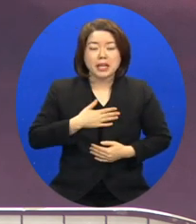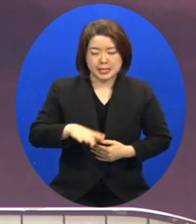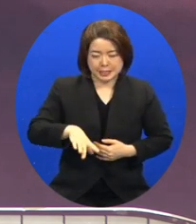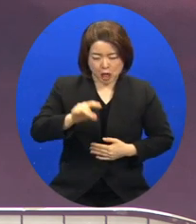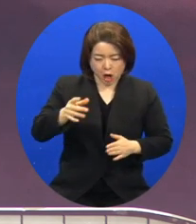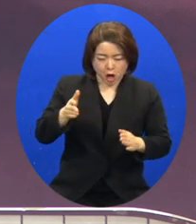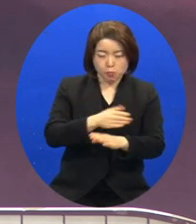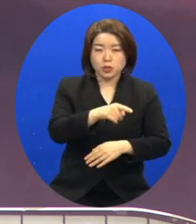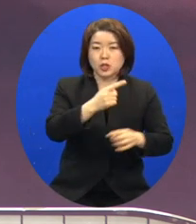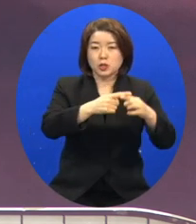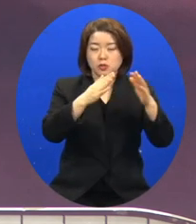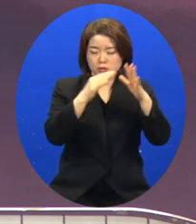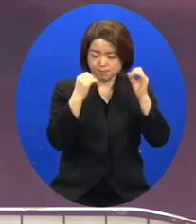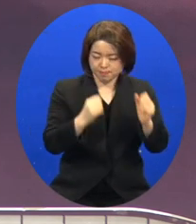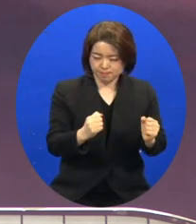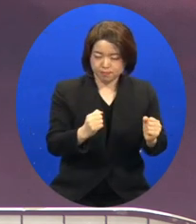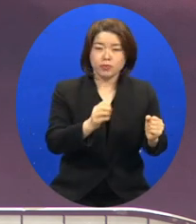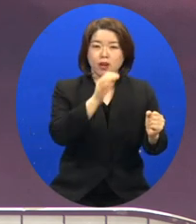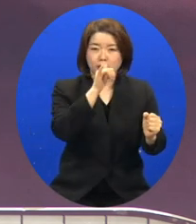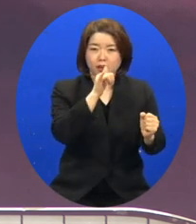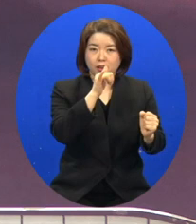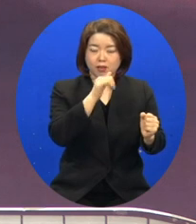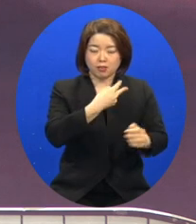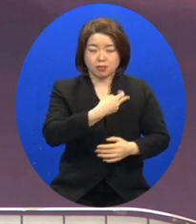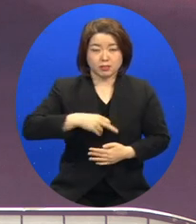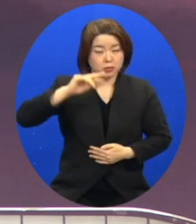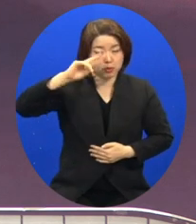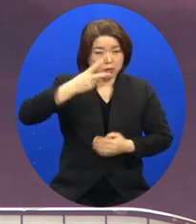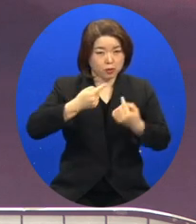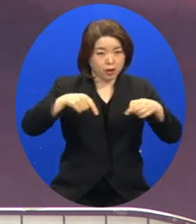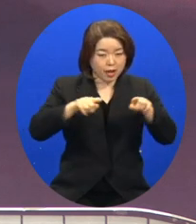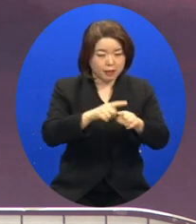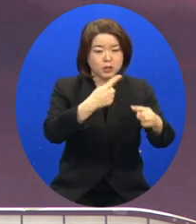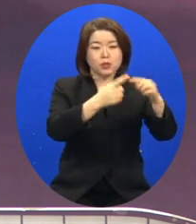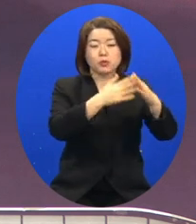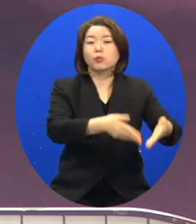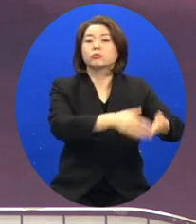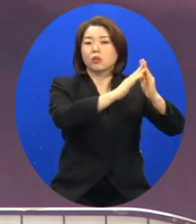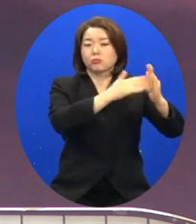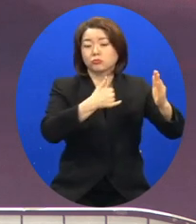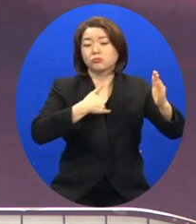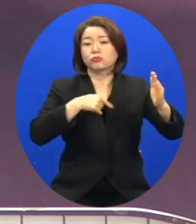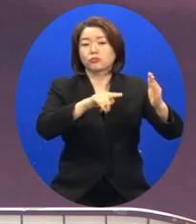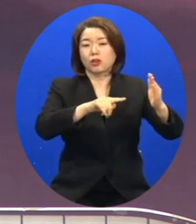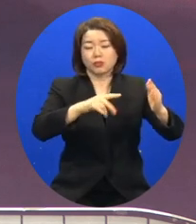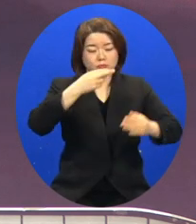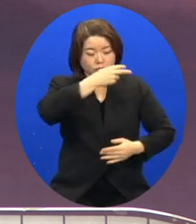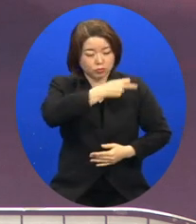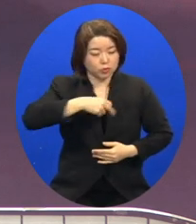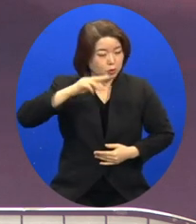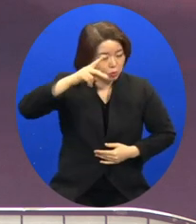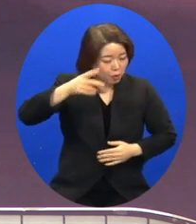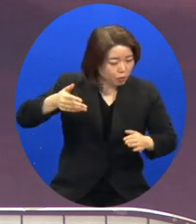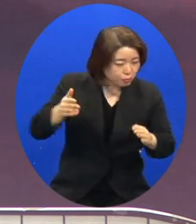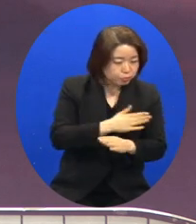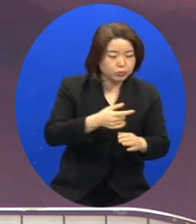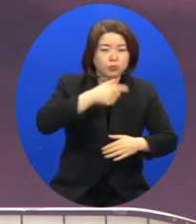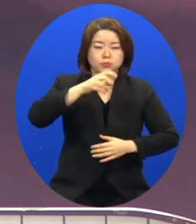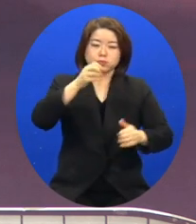있었어 사도 바울과 함께 교회를 세웠다고 나는 사도 바울로 부터 세례받은 사람이야